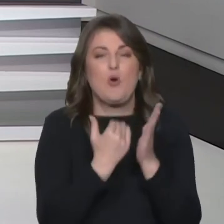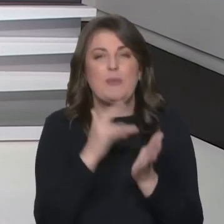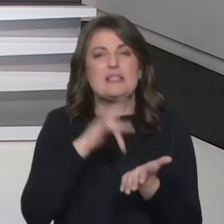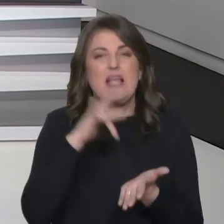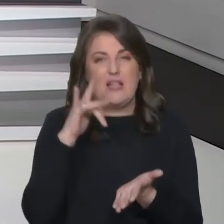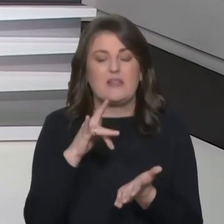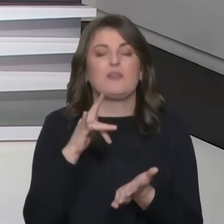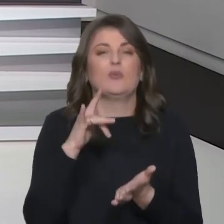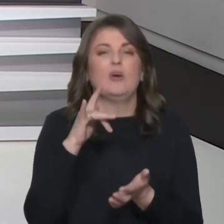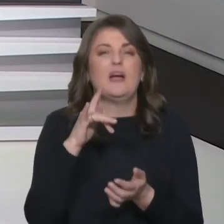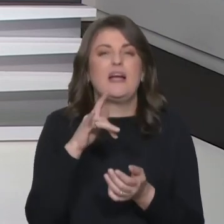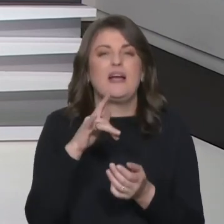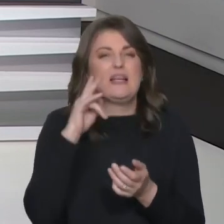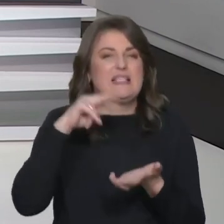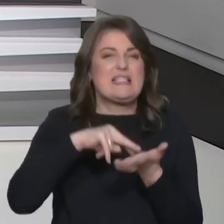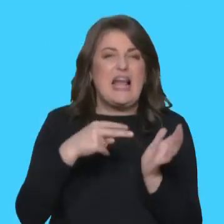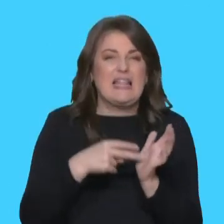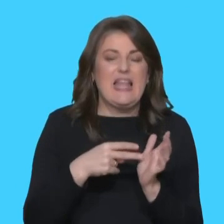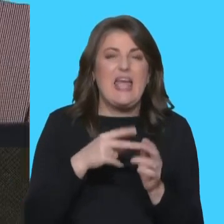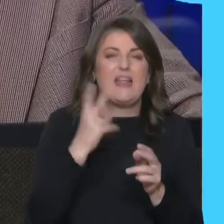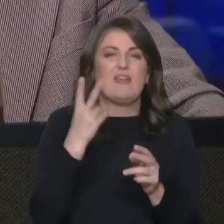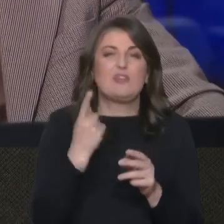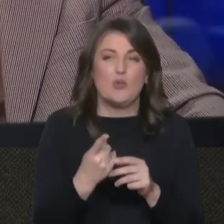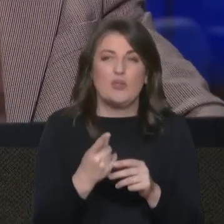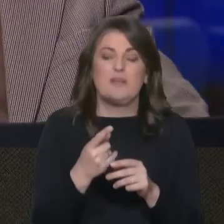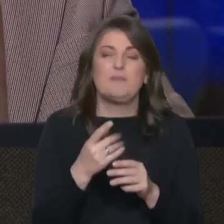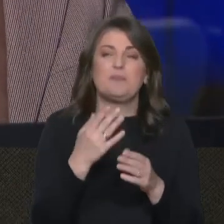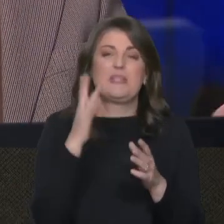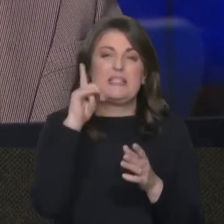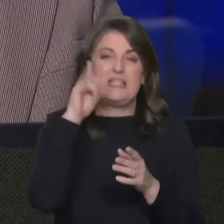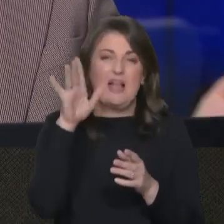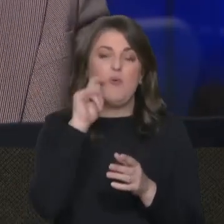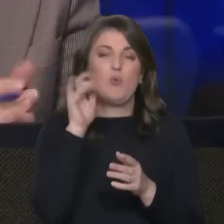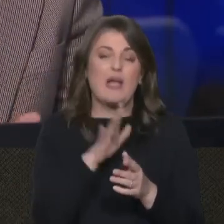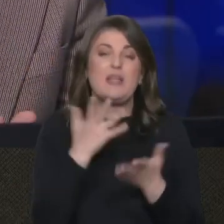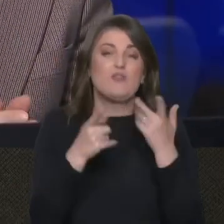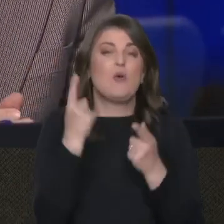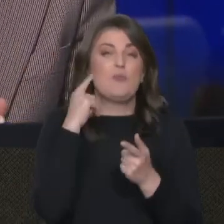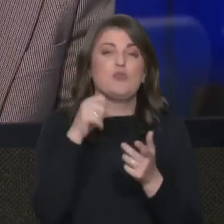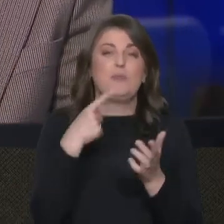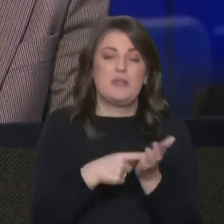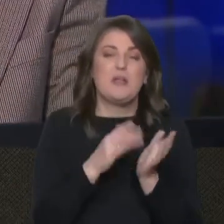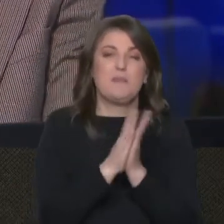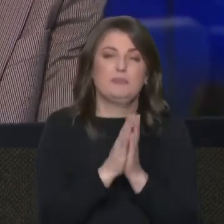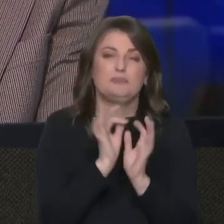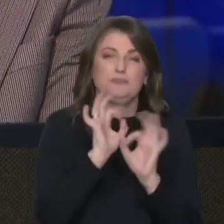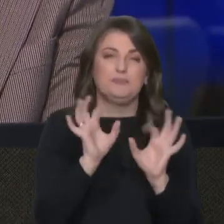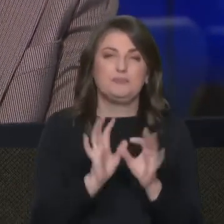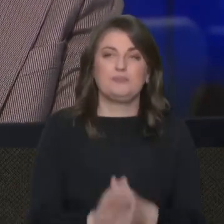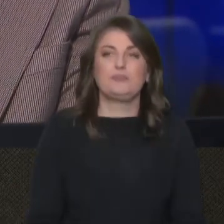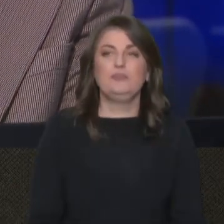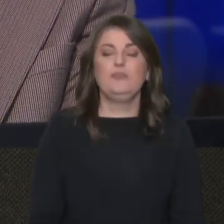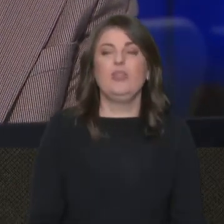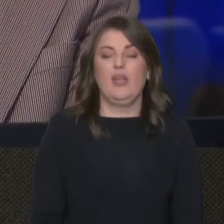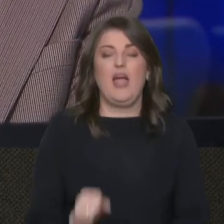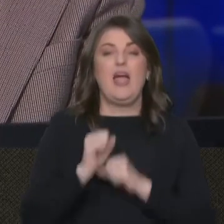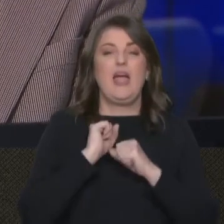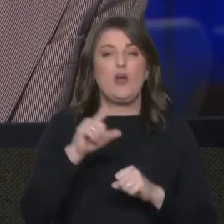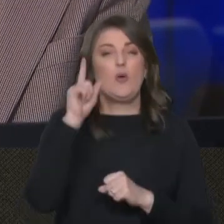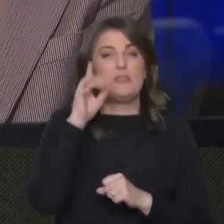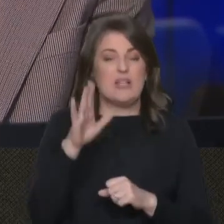Центру глобалістики «Стратегія-21». Пане Павло, слава Україні! Якщо почули питання, будь ласка, вам слово. Героям